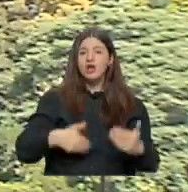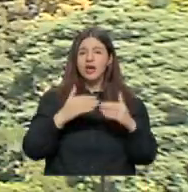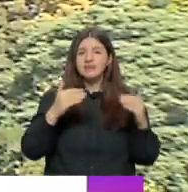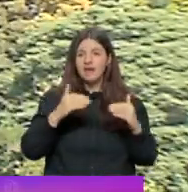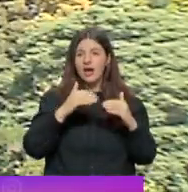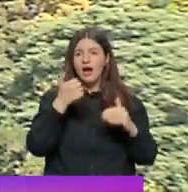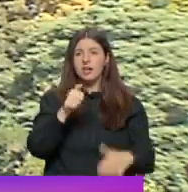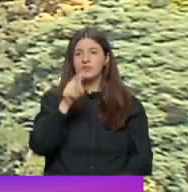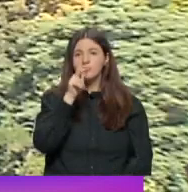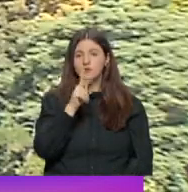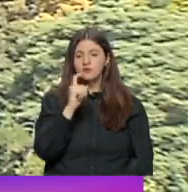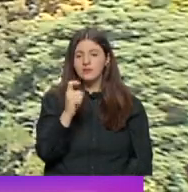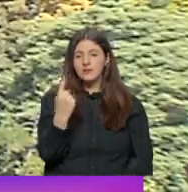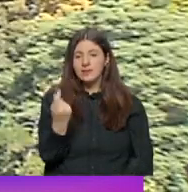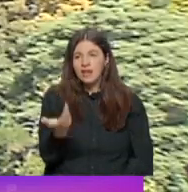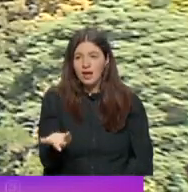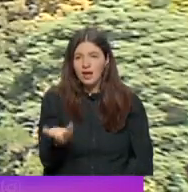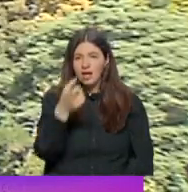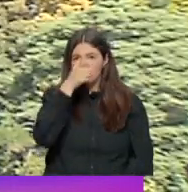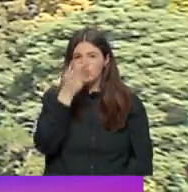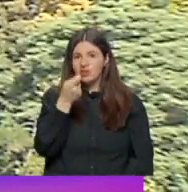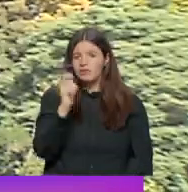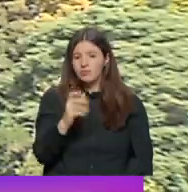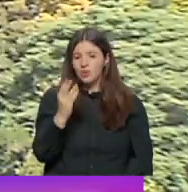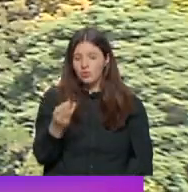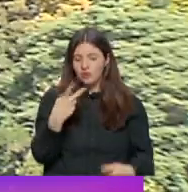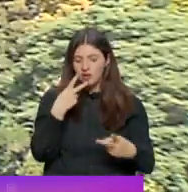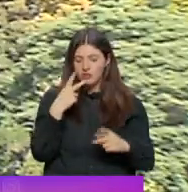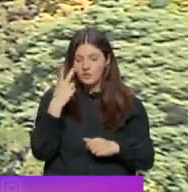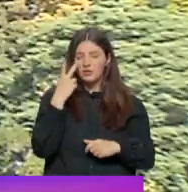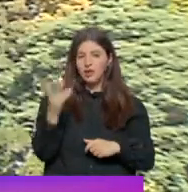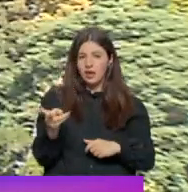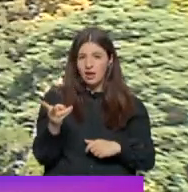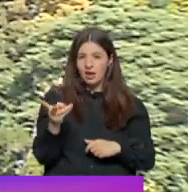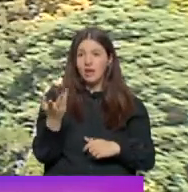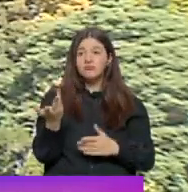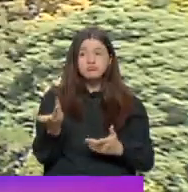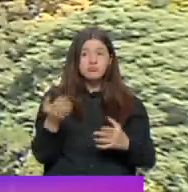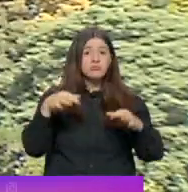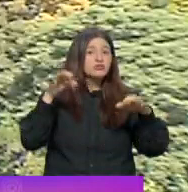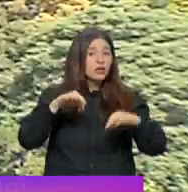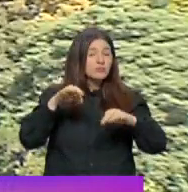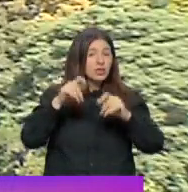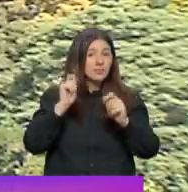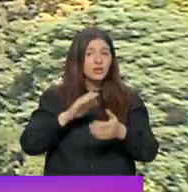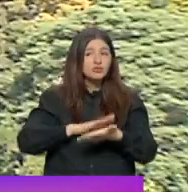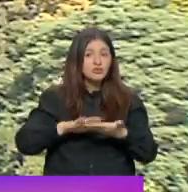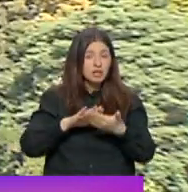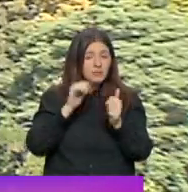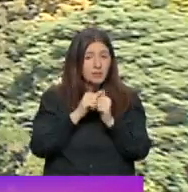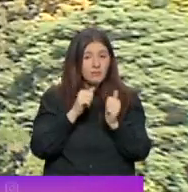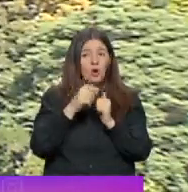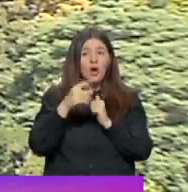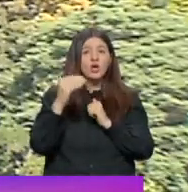sınırı 6391 lira Türk İş'in yapmış olduğu açıklamaya göre. Ve şimdi yapılan düzenlemeyle